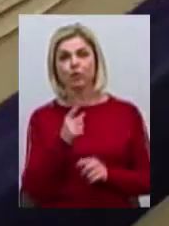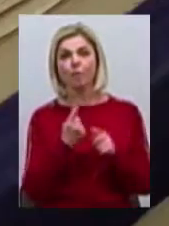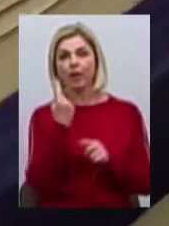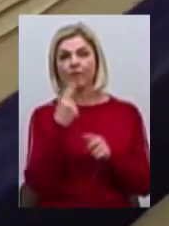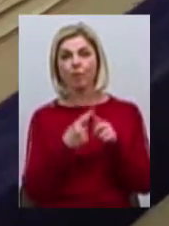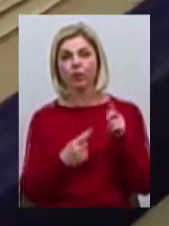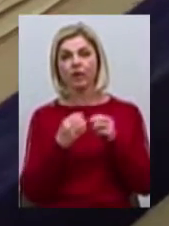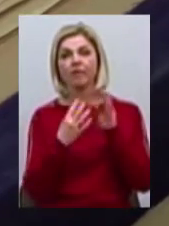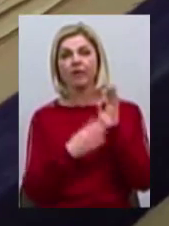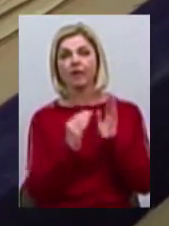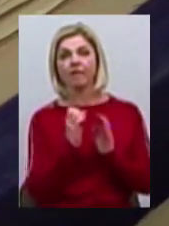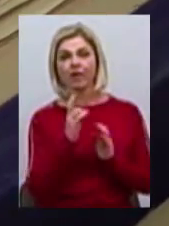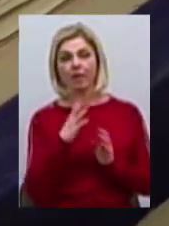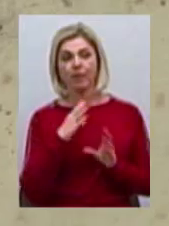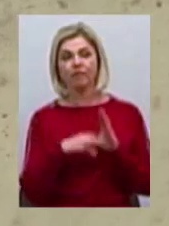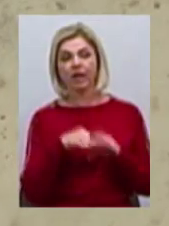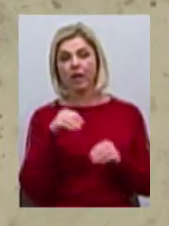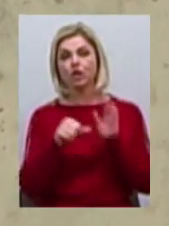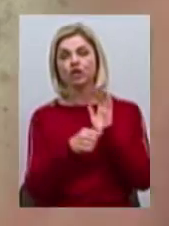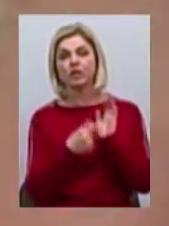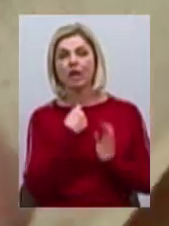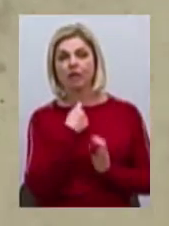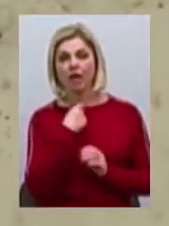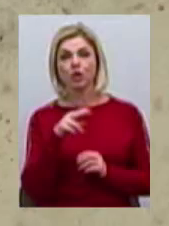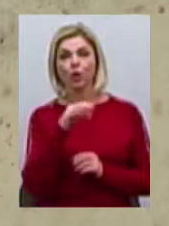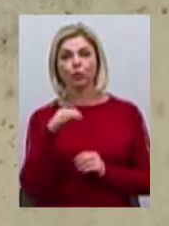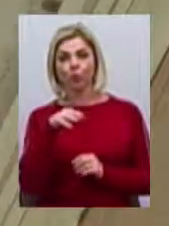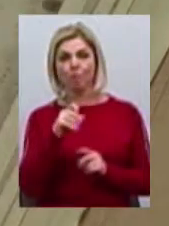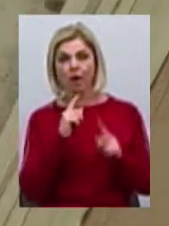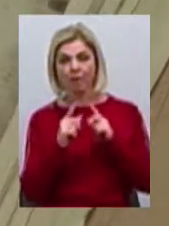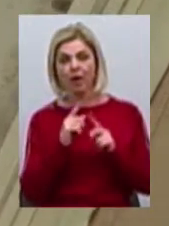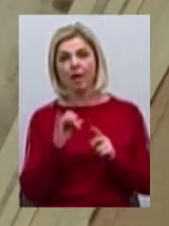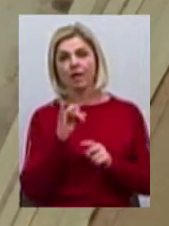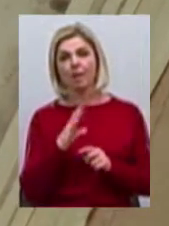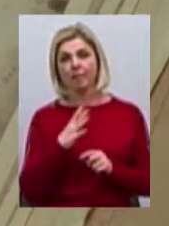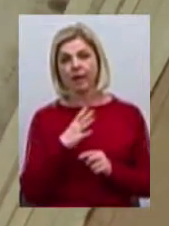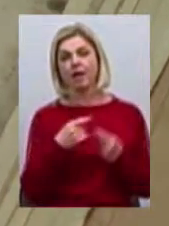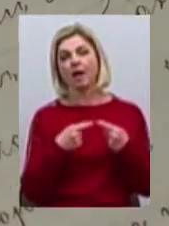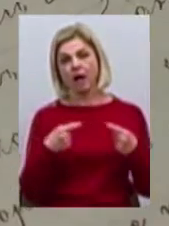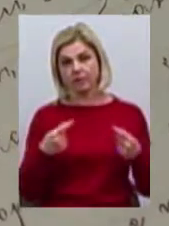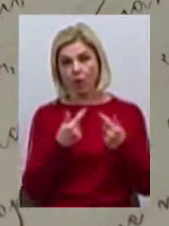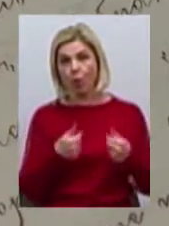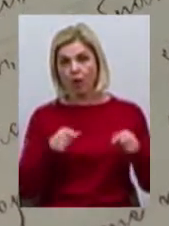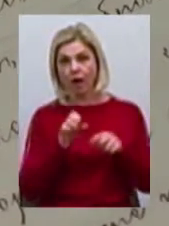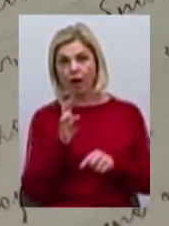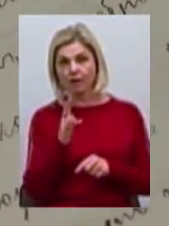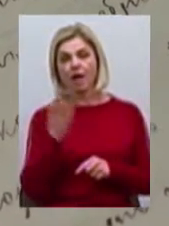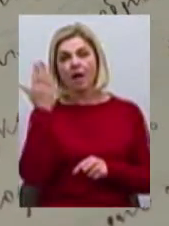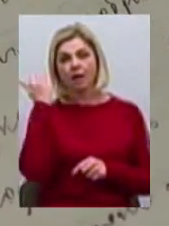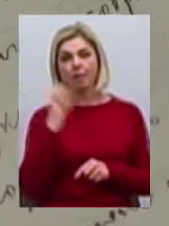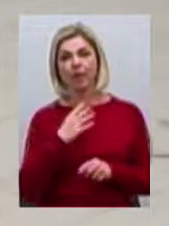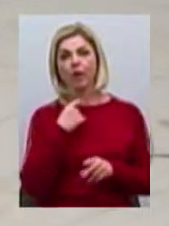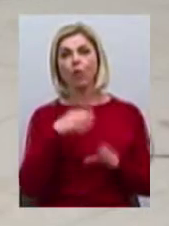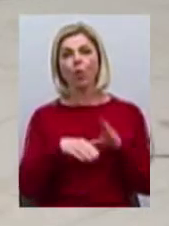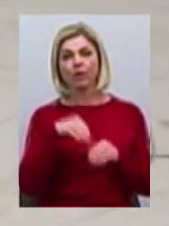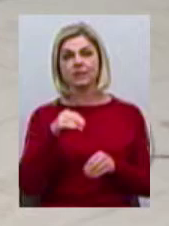19 століття обирала шестигласна дума і відповідні до неї органи – міщанська управа, реміснича тощо. Однак тоді голосували, опираючись